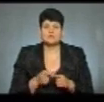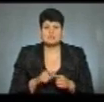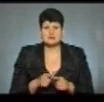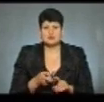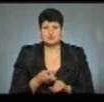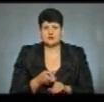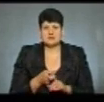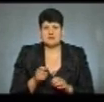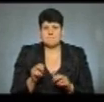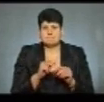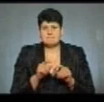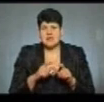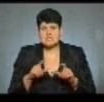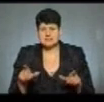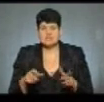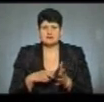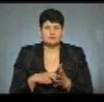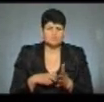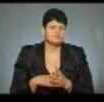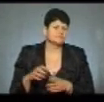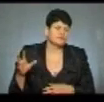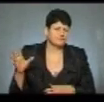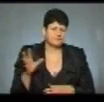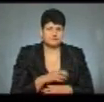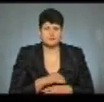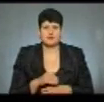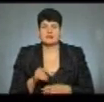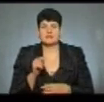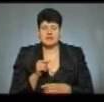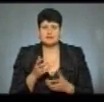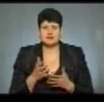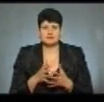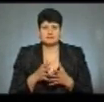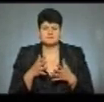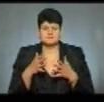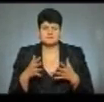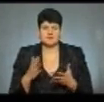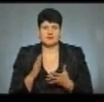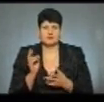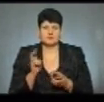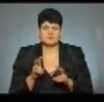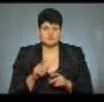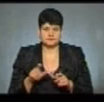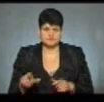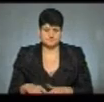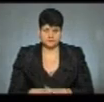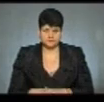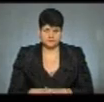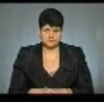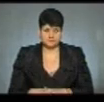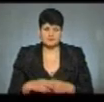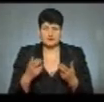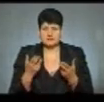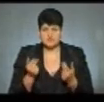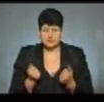навіть і магазинів всіх, і поштампів всіх, тому що, відповідно, там, де найбільше може бути скупчення народу.